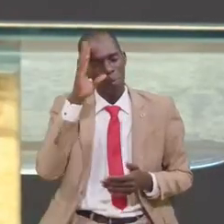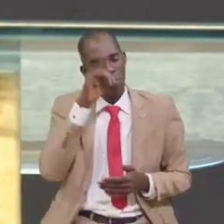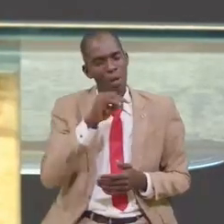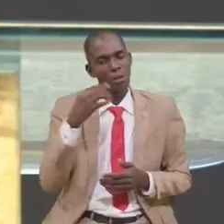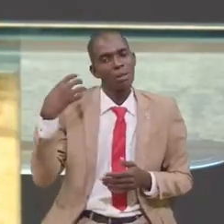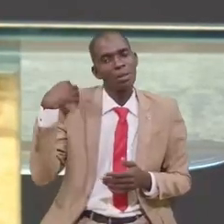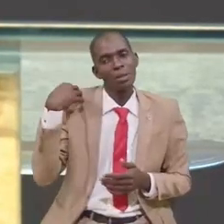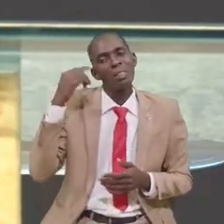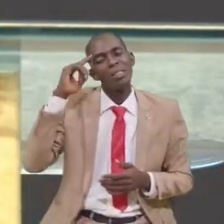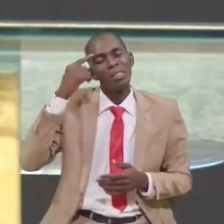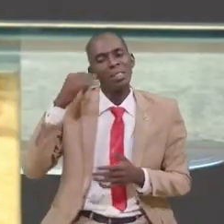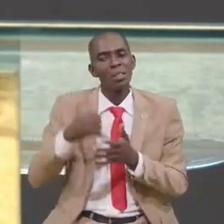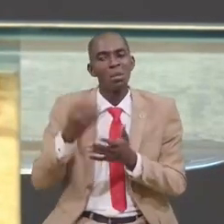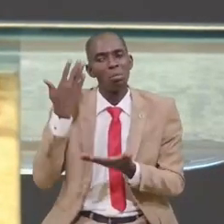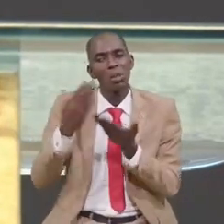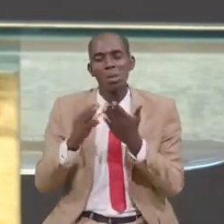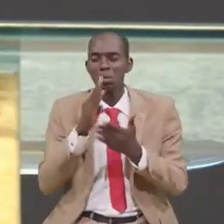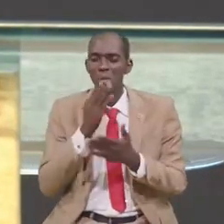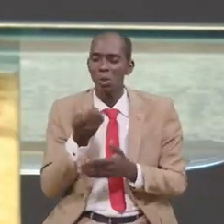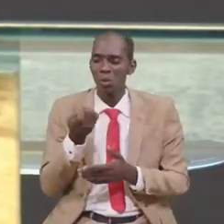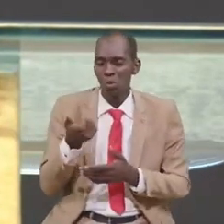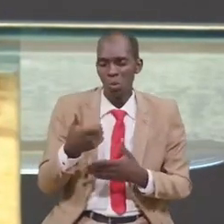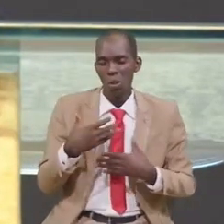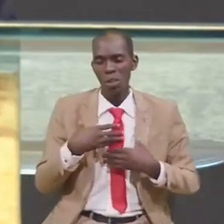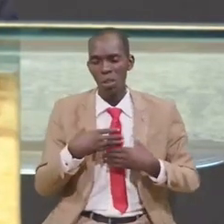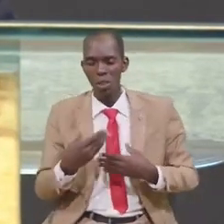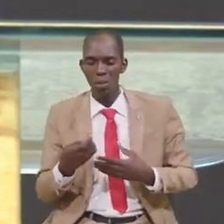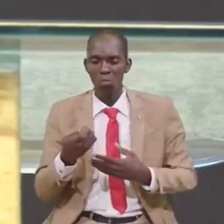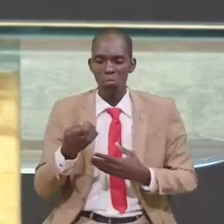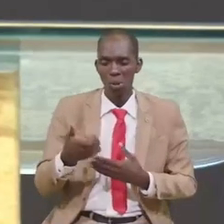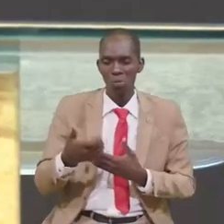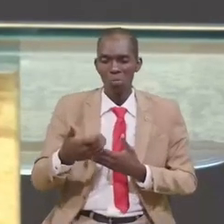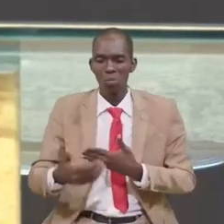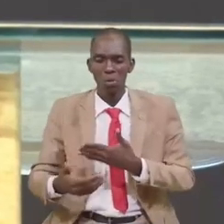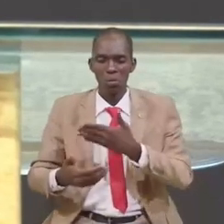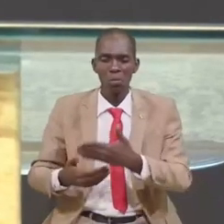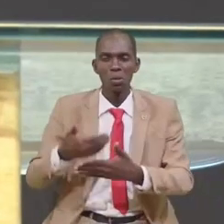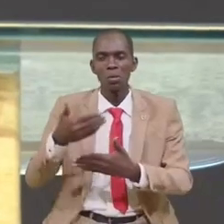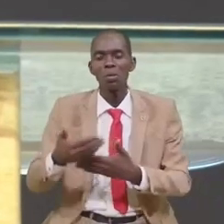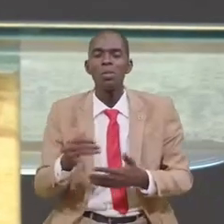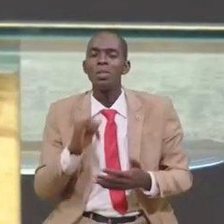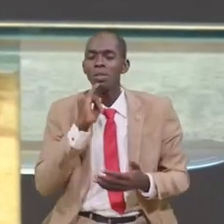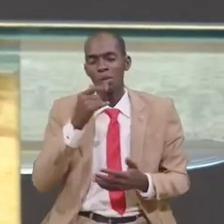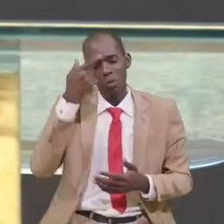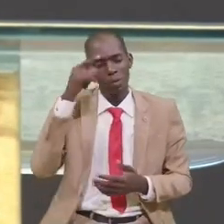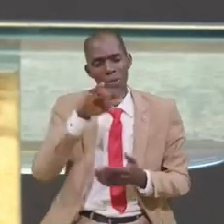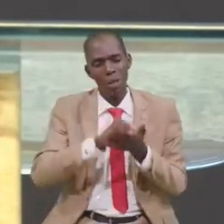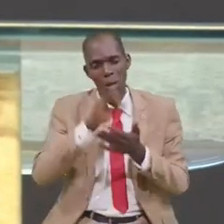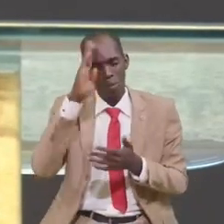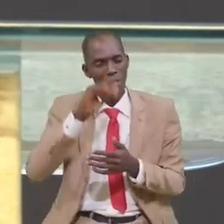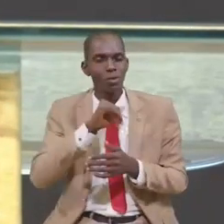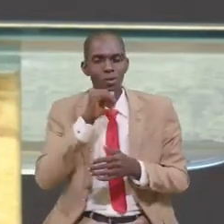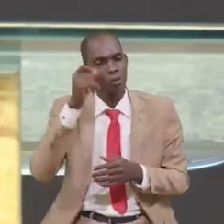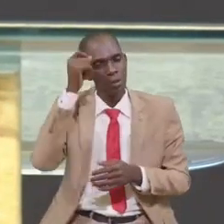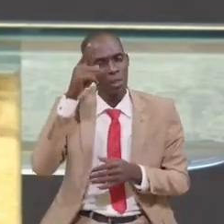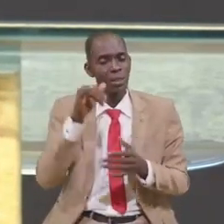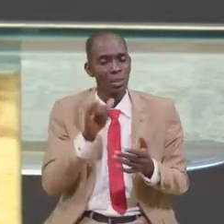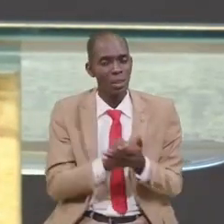quelque chose de graduel. Il n'a pas compris. Il n'a pas écouté Marc qui dit que à l'instant,